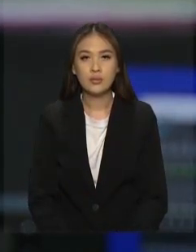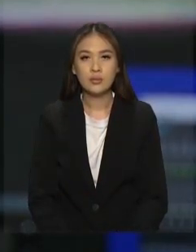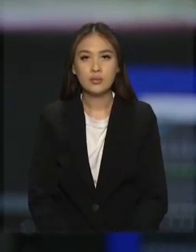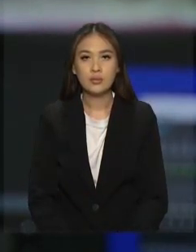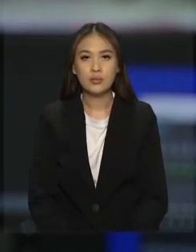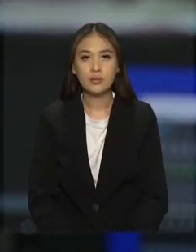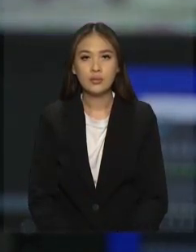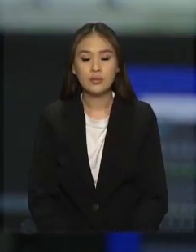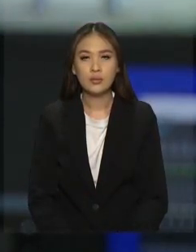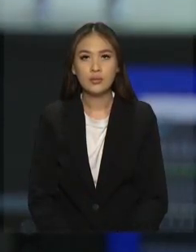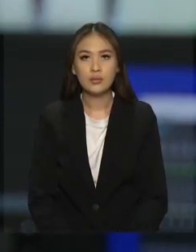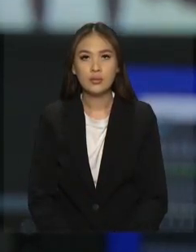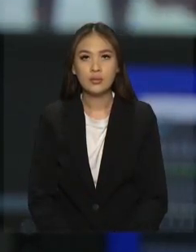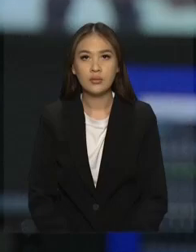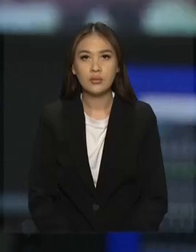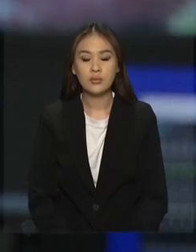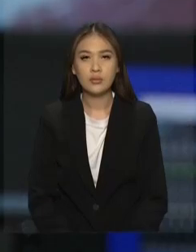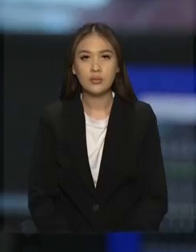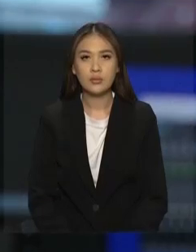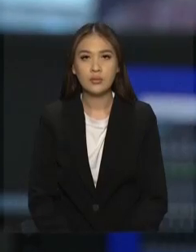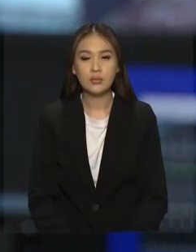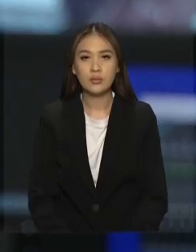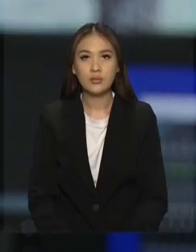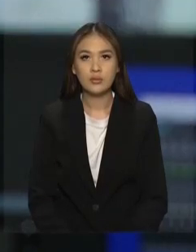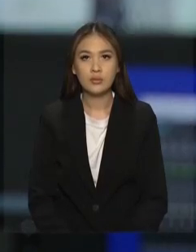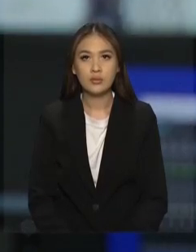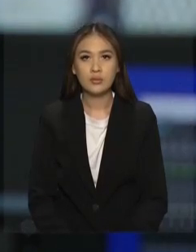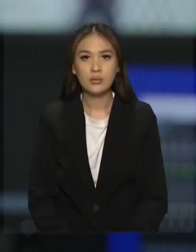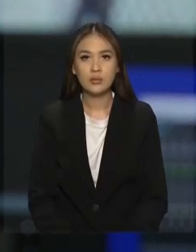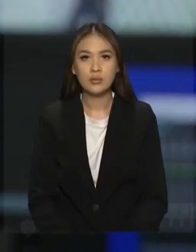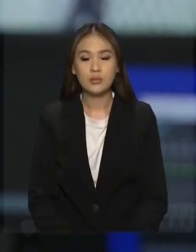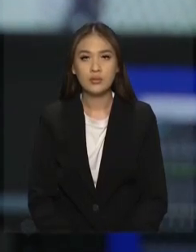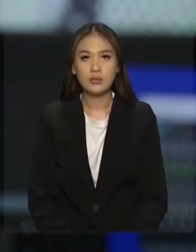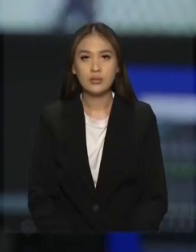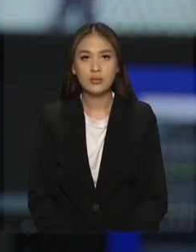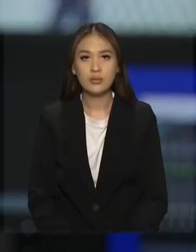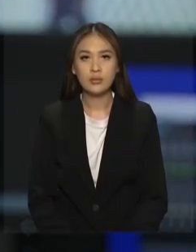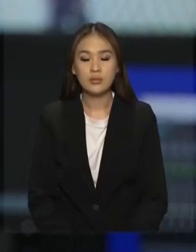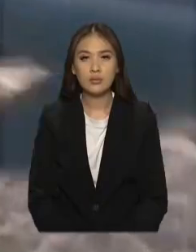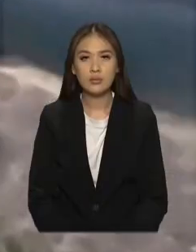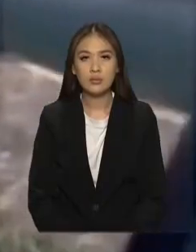сурдопереводка за Судя работает любой баскаева Добрый вечер и смотрите сегодня выпуски